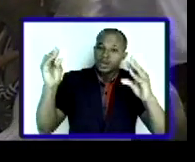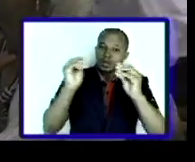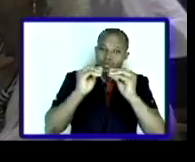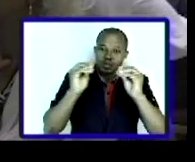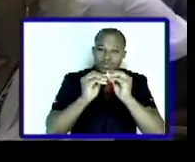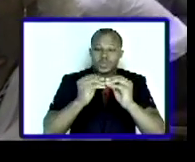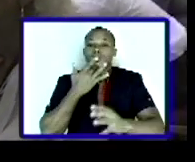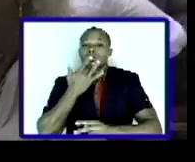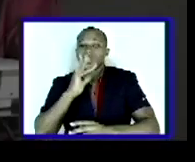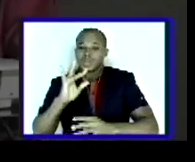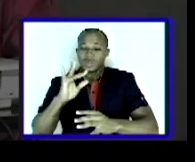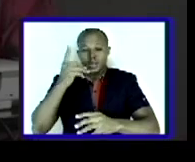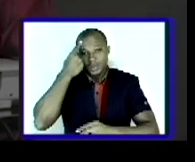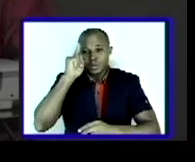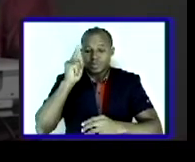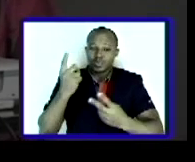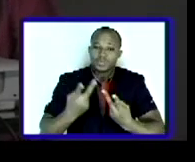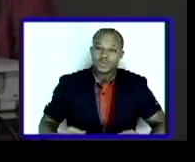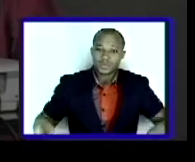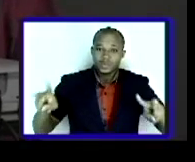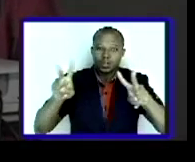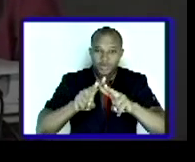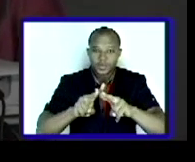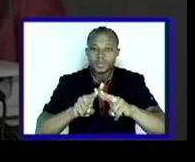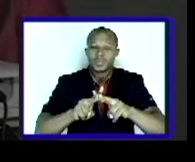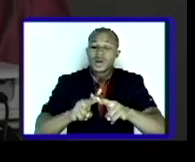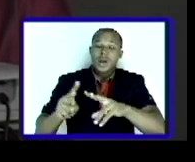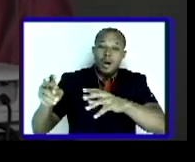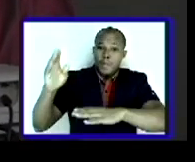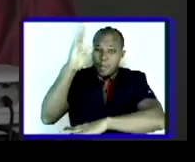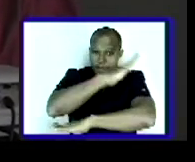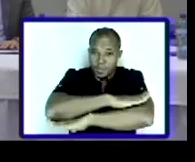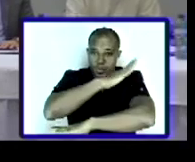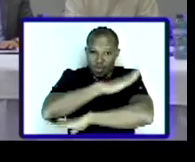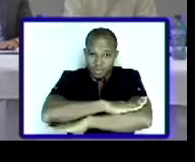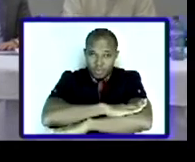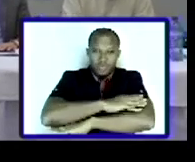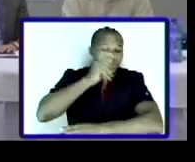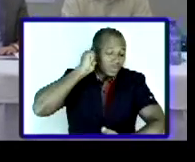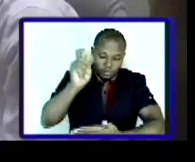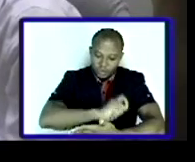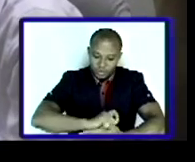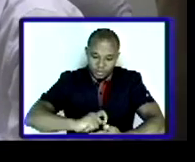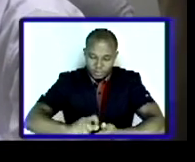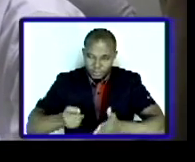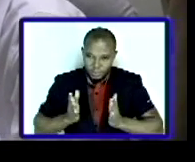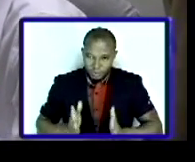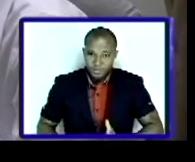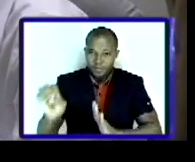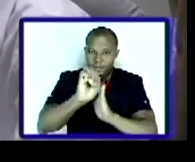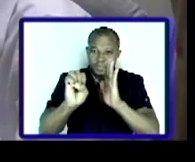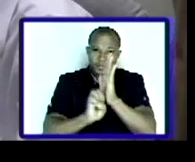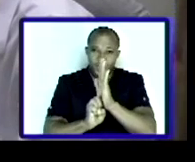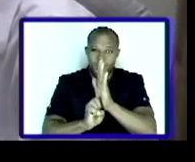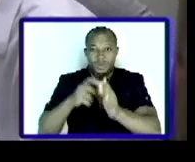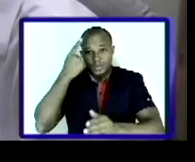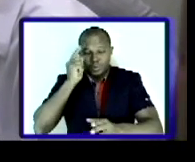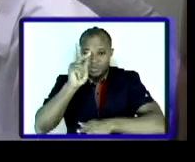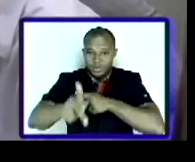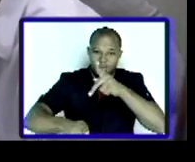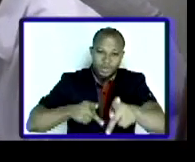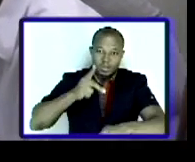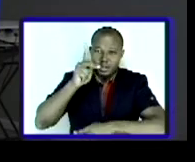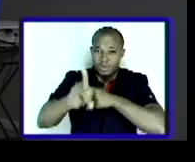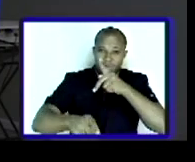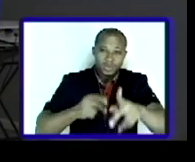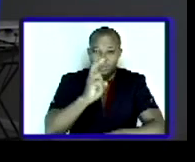valoriser la tête. C'est dans ce sens que ils mettent ensemble avec le ministère de l'Éducation nationale pour développer un module sur l'éducation inclusive qui